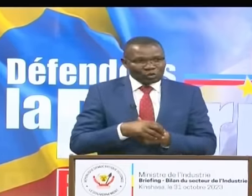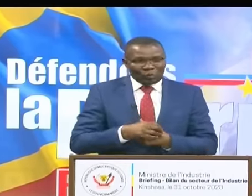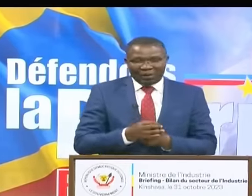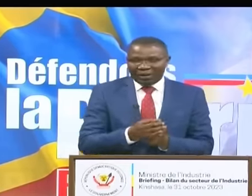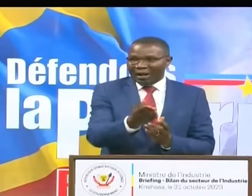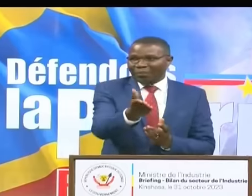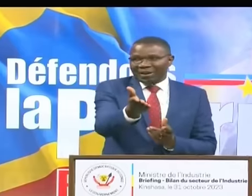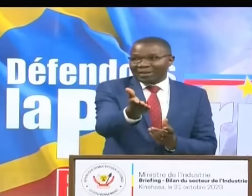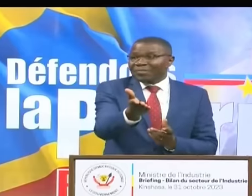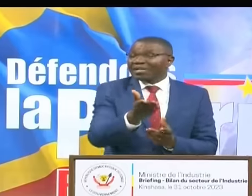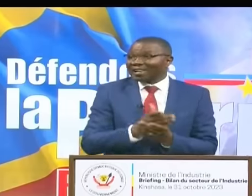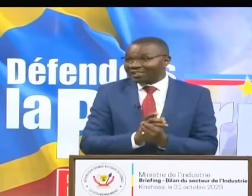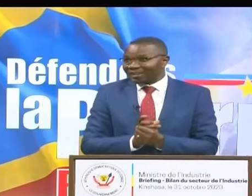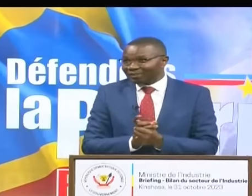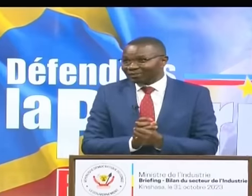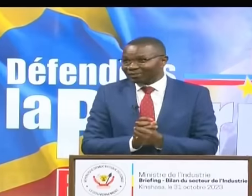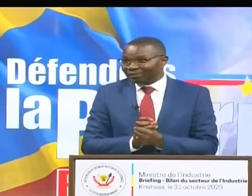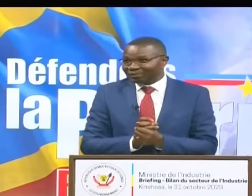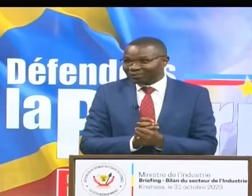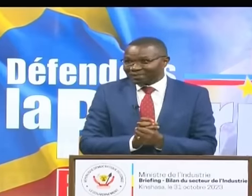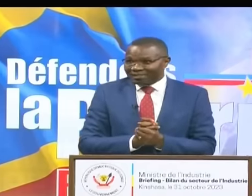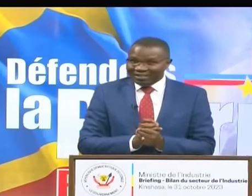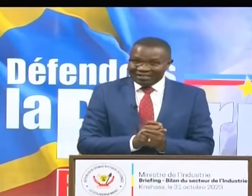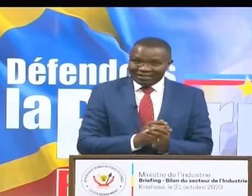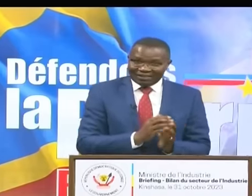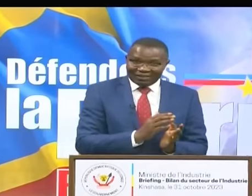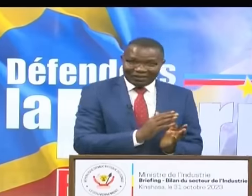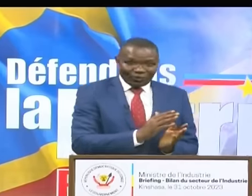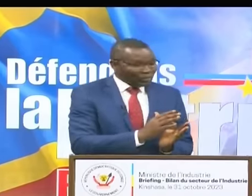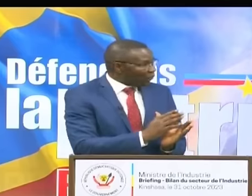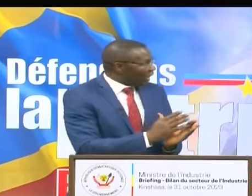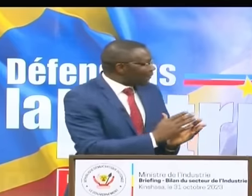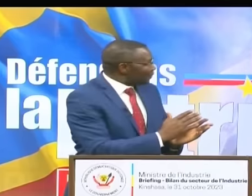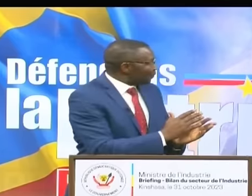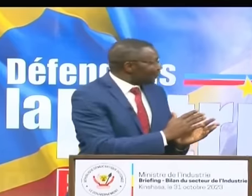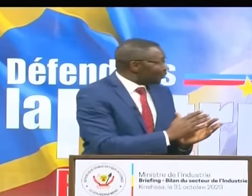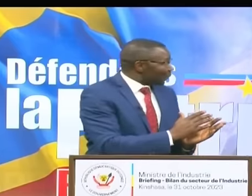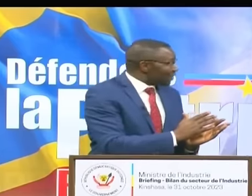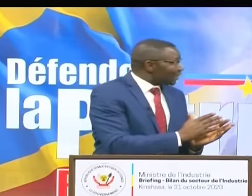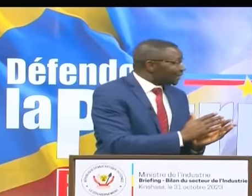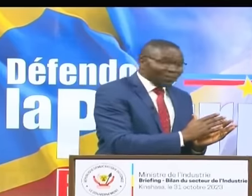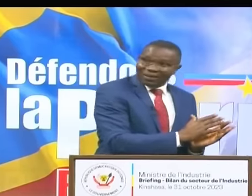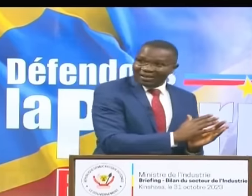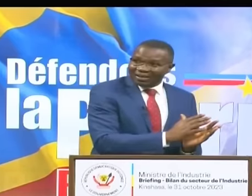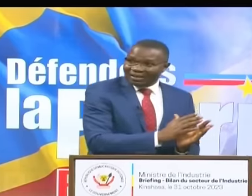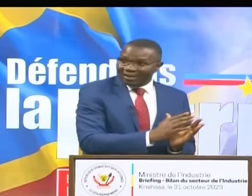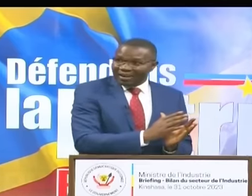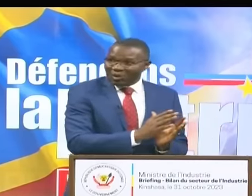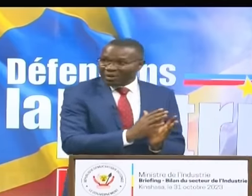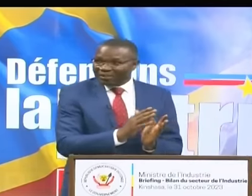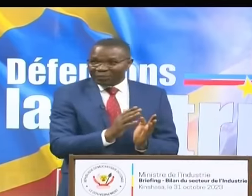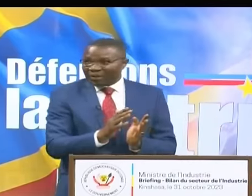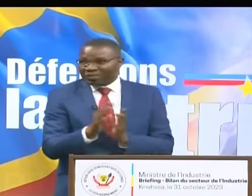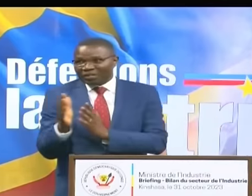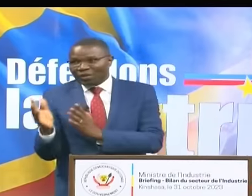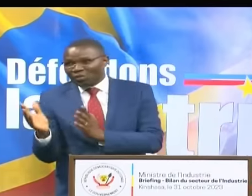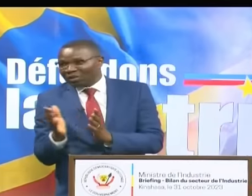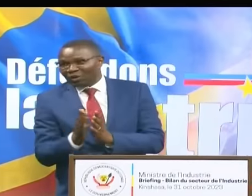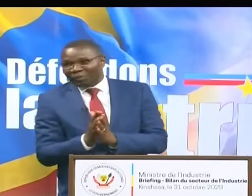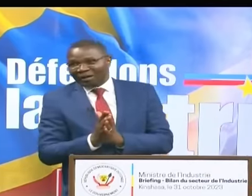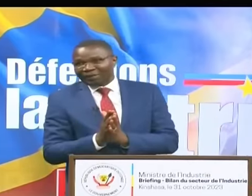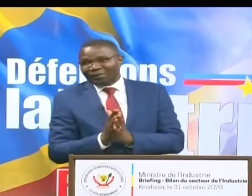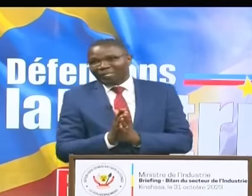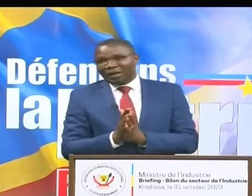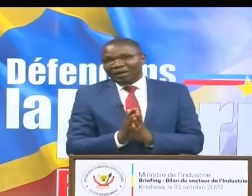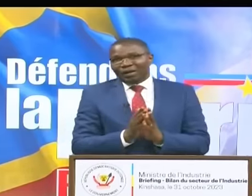nous sommes à près de 1500. C'est-à-dire, nous avons quand même presque triplé le nombre d'entreprises. Vous allez nous dire